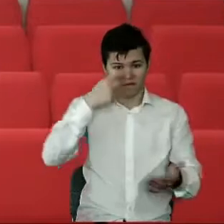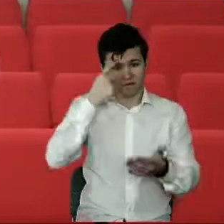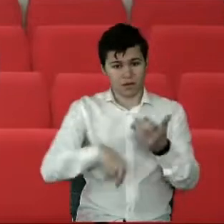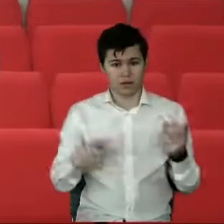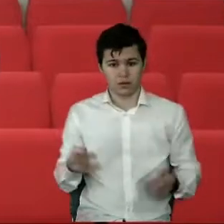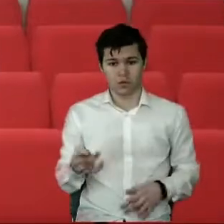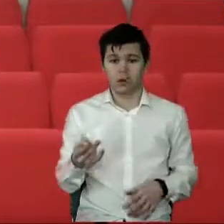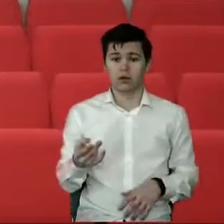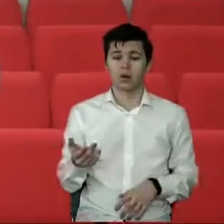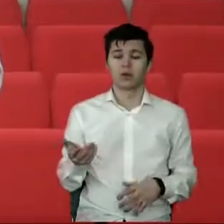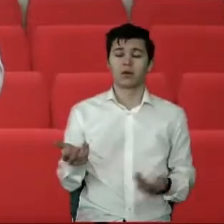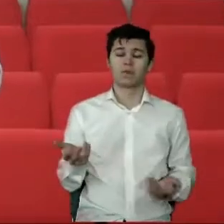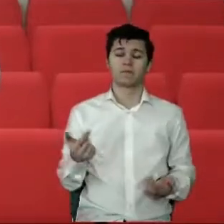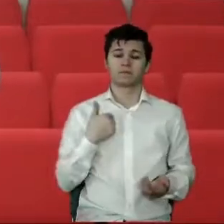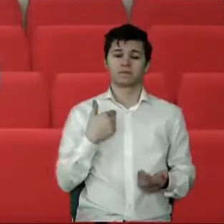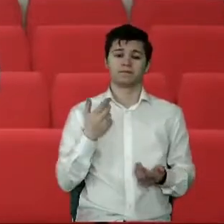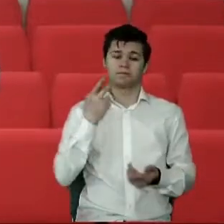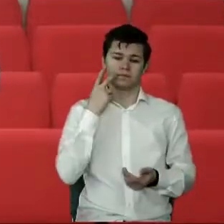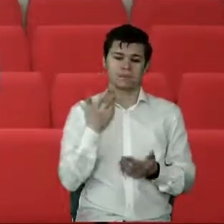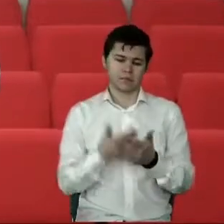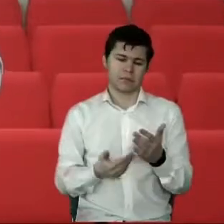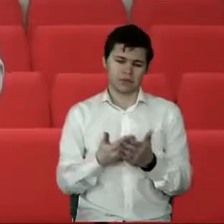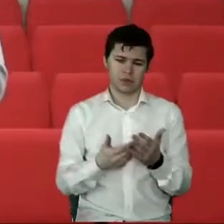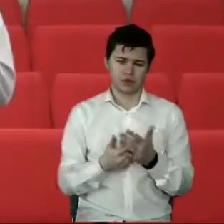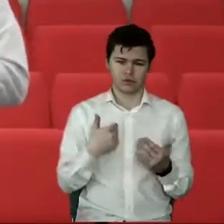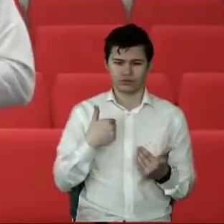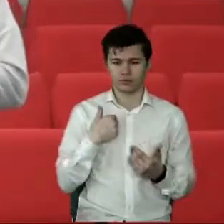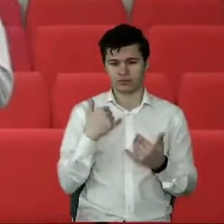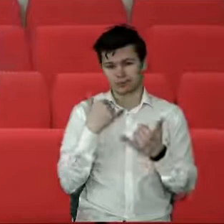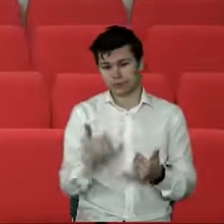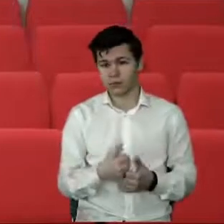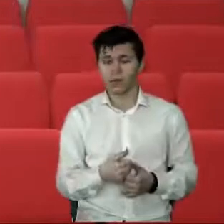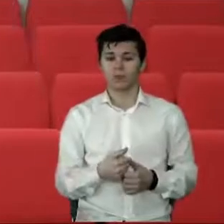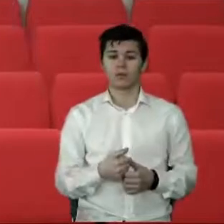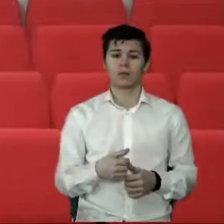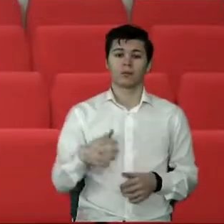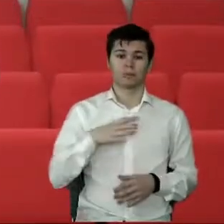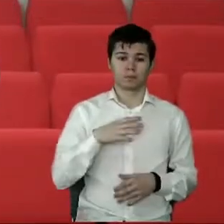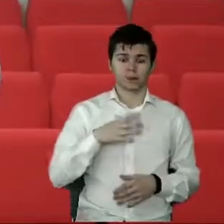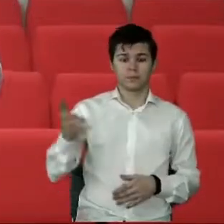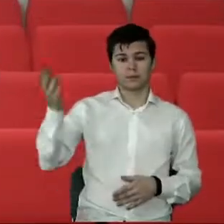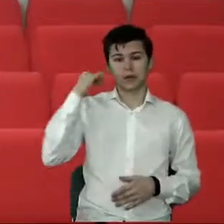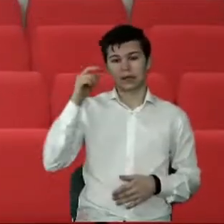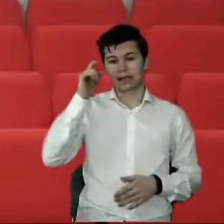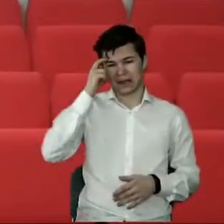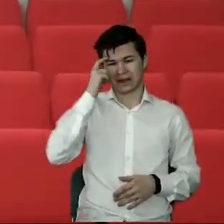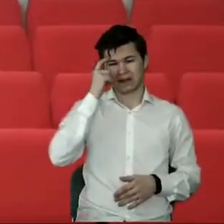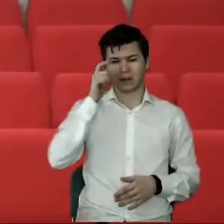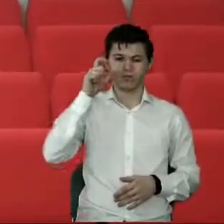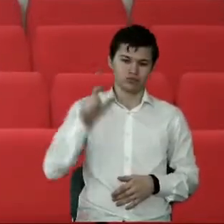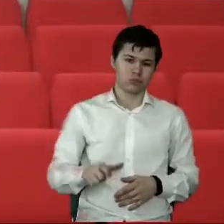Есть такой пример, который очень меня коснулся. В Википедии даже есть статья об этом человеке. Жил такой индиец, фермер